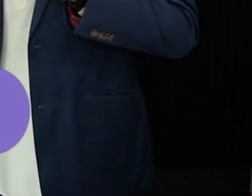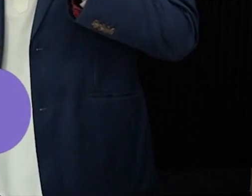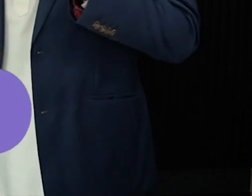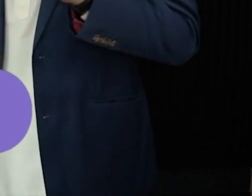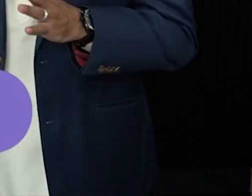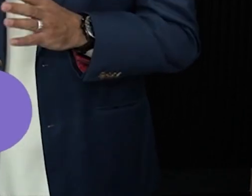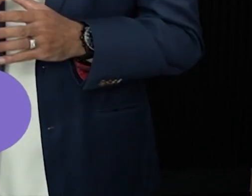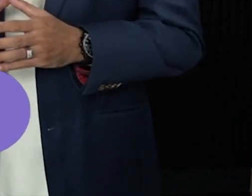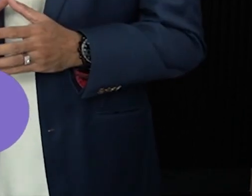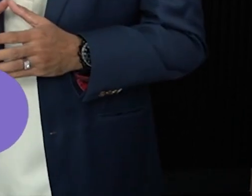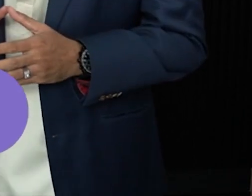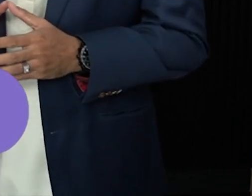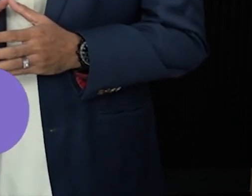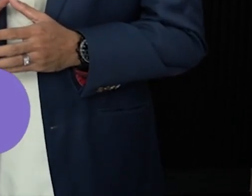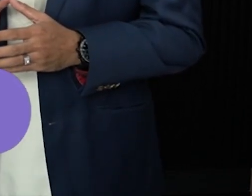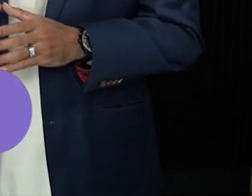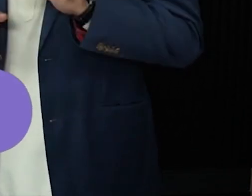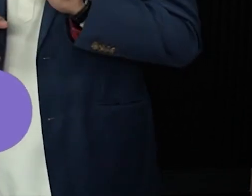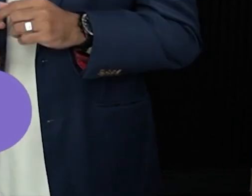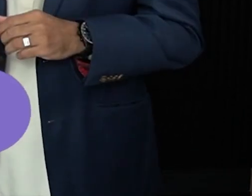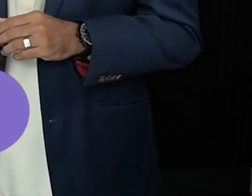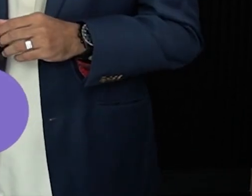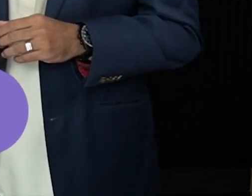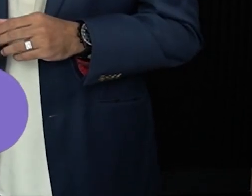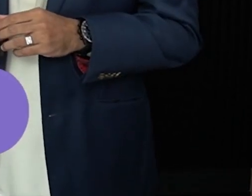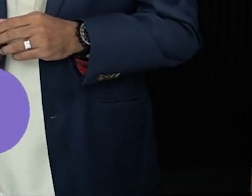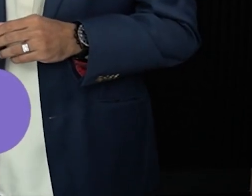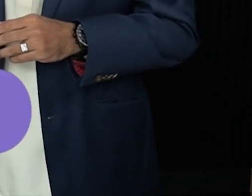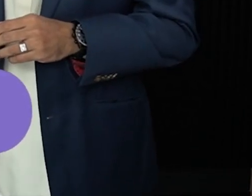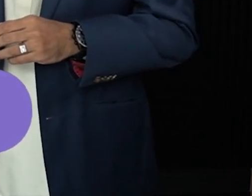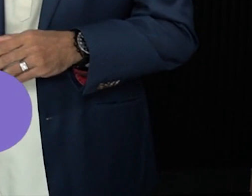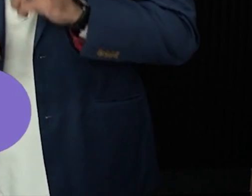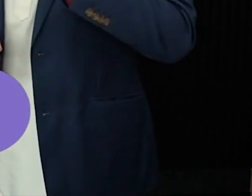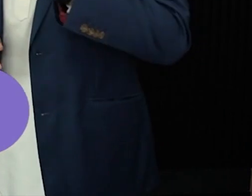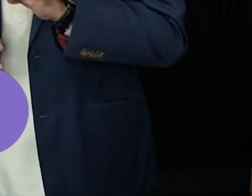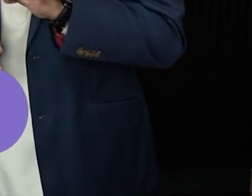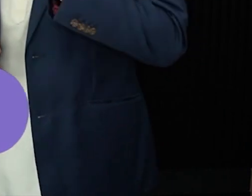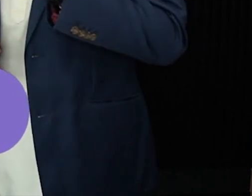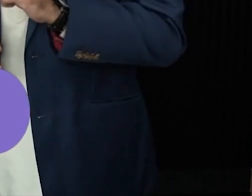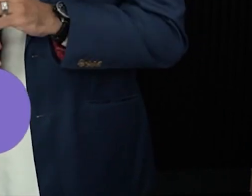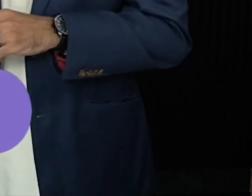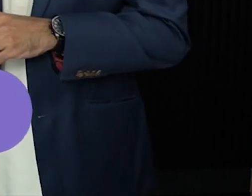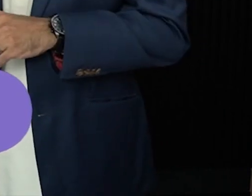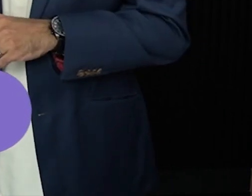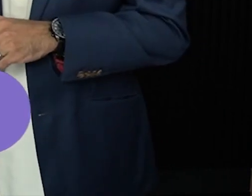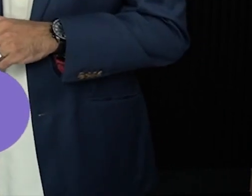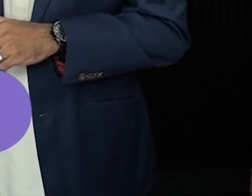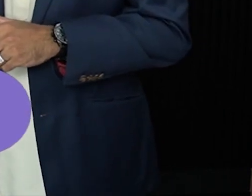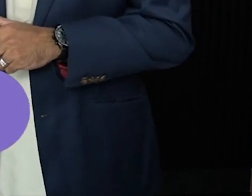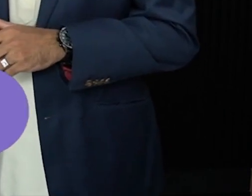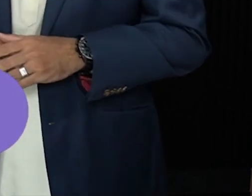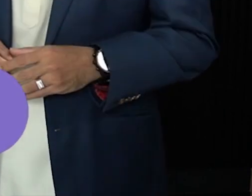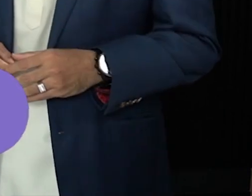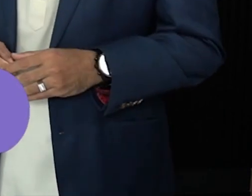setiap hari jam 12 setengah hari di TV9 dan saluran estro satu empat sembilan